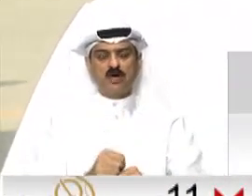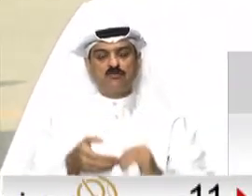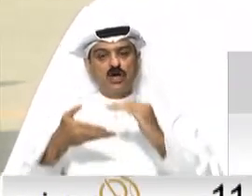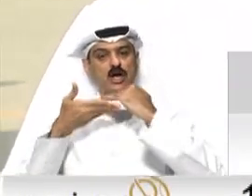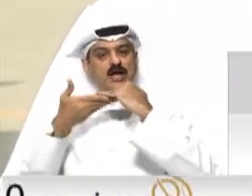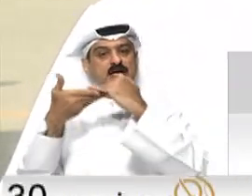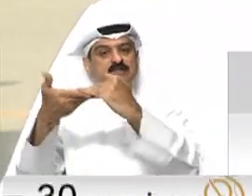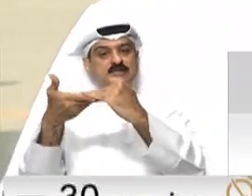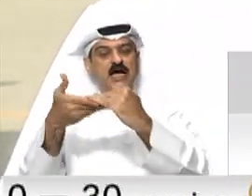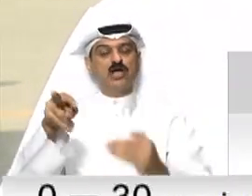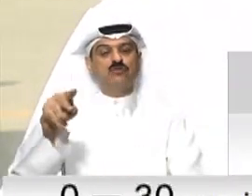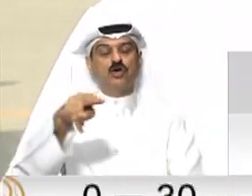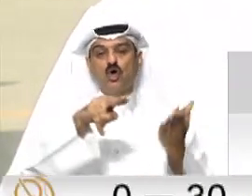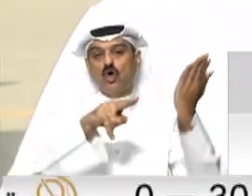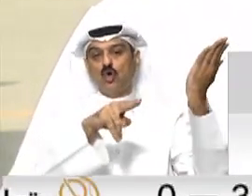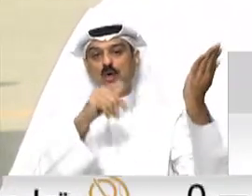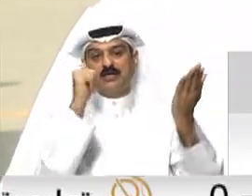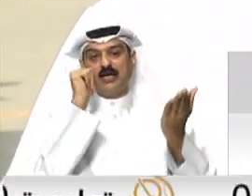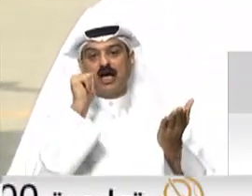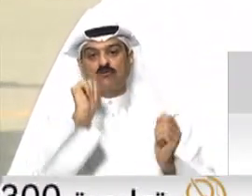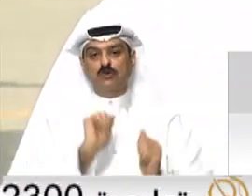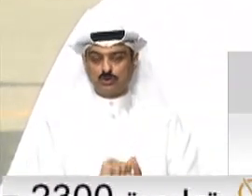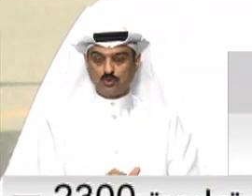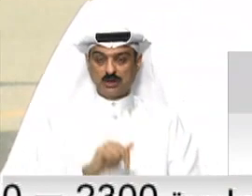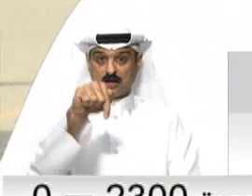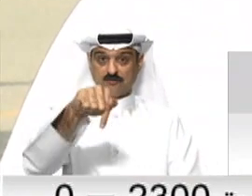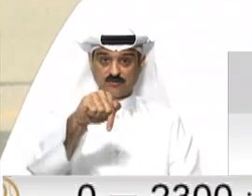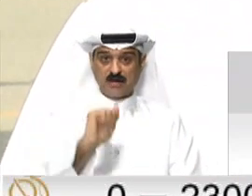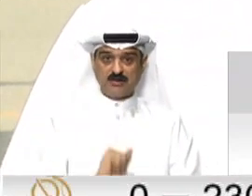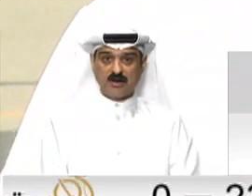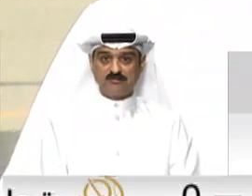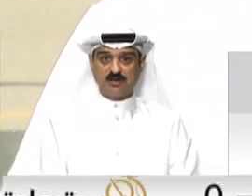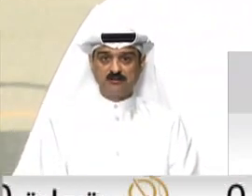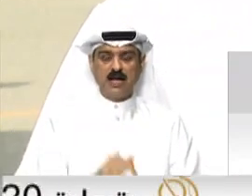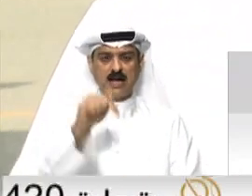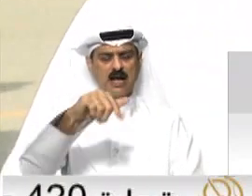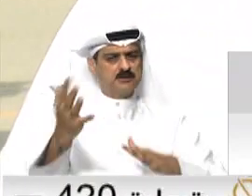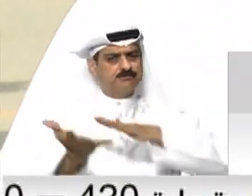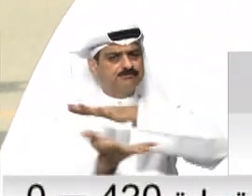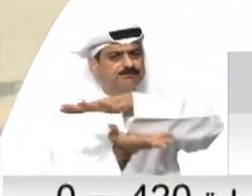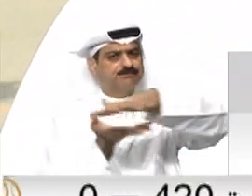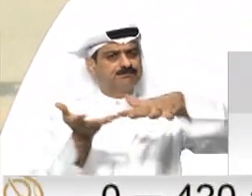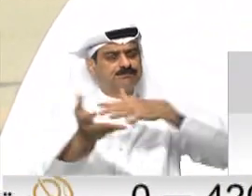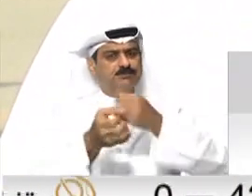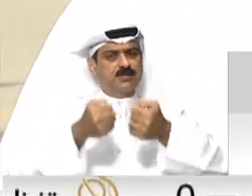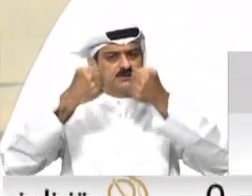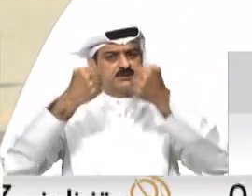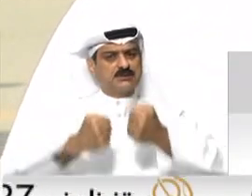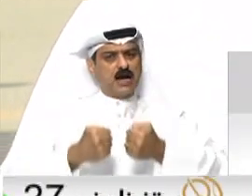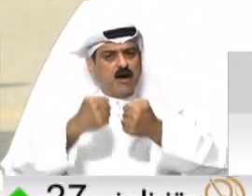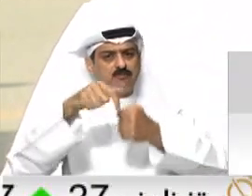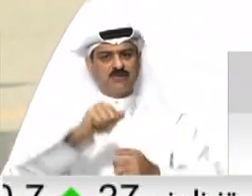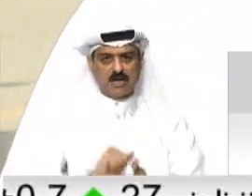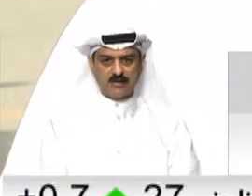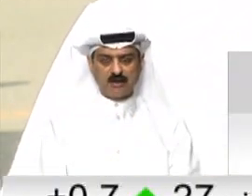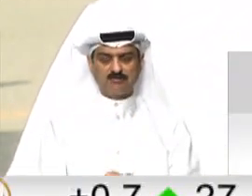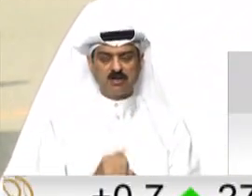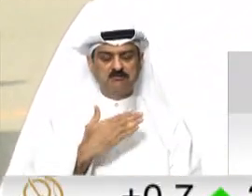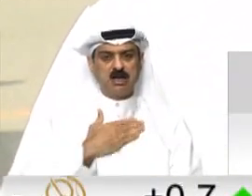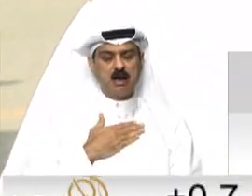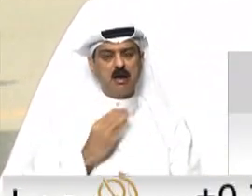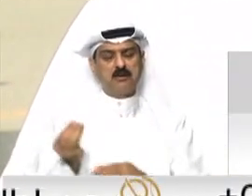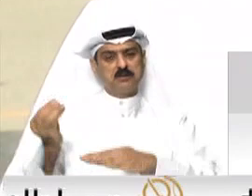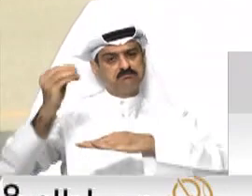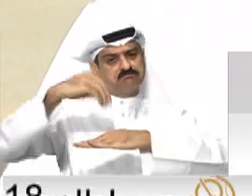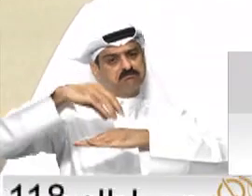بمساعدة أشقائنا السودانيين في أزمتهم الحالية، حيث تم تحميل المواد